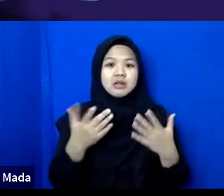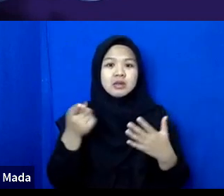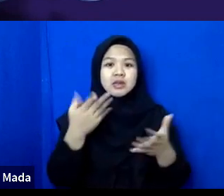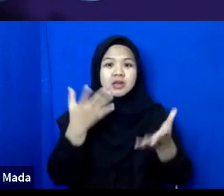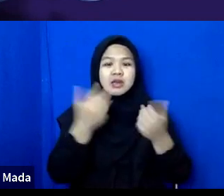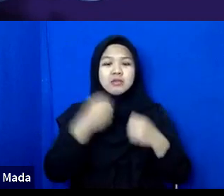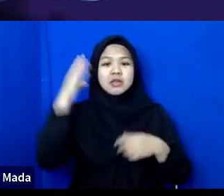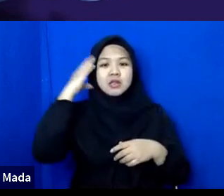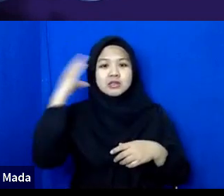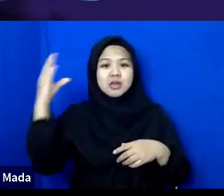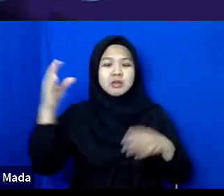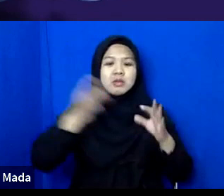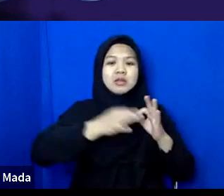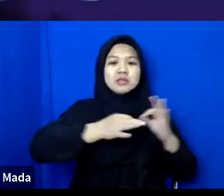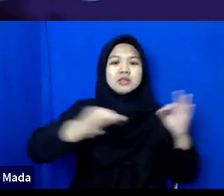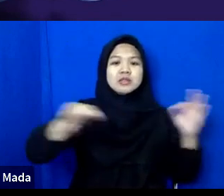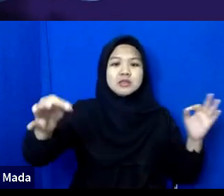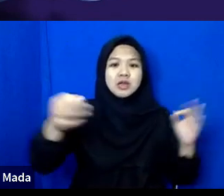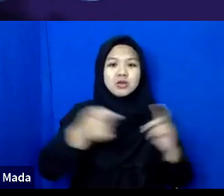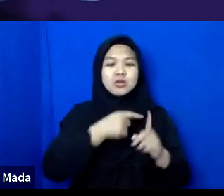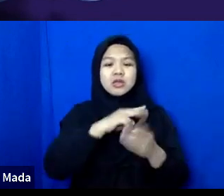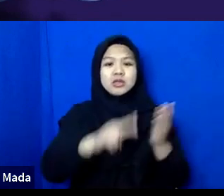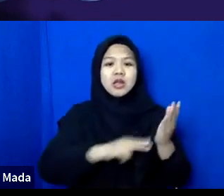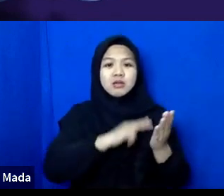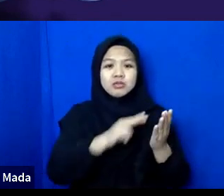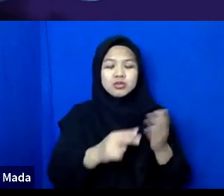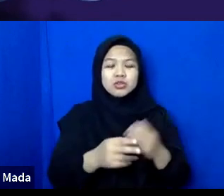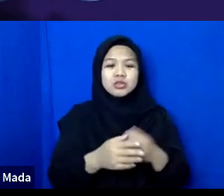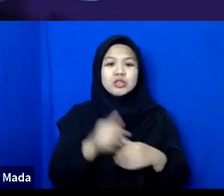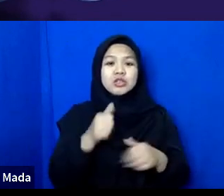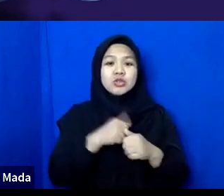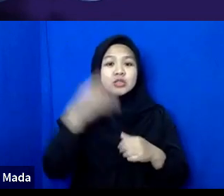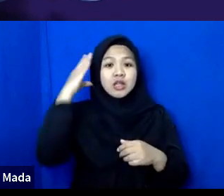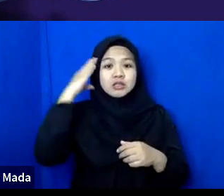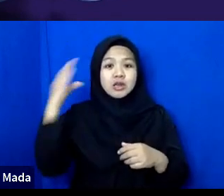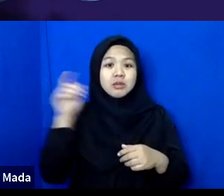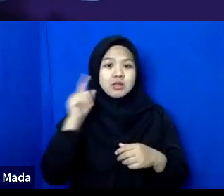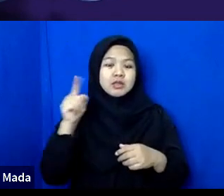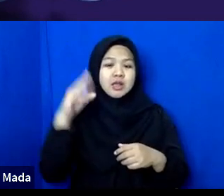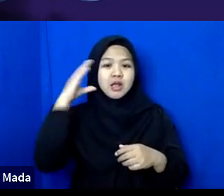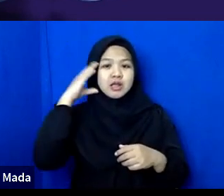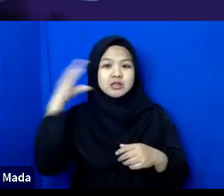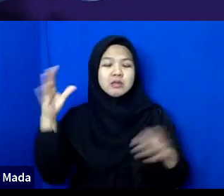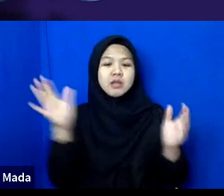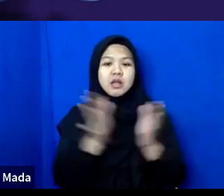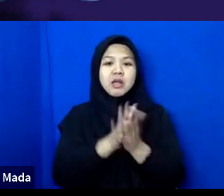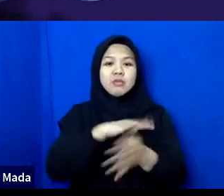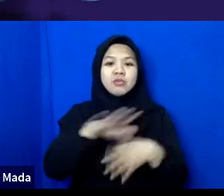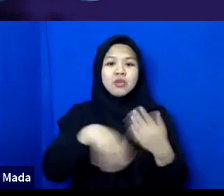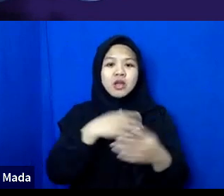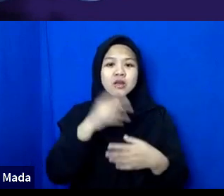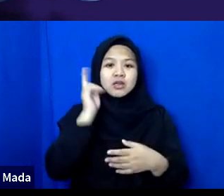dia dapet asrama paling jauh dari kedai kampusnya gitu dan asramanya dia adalah asrama gabungan